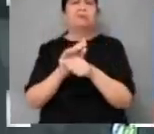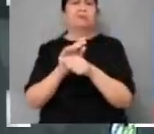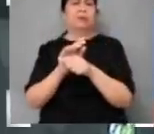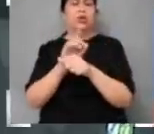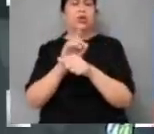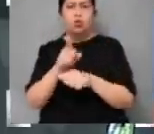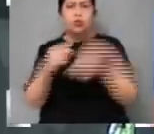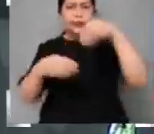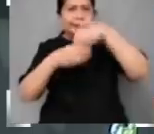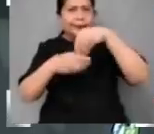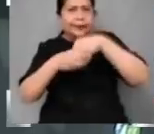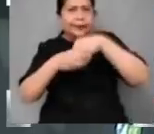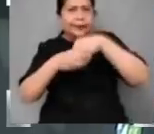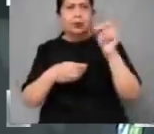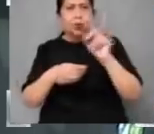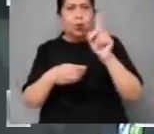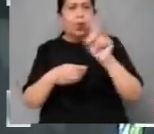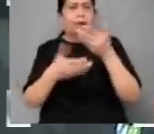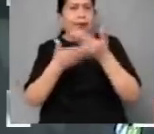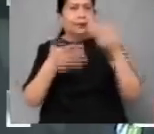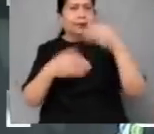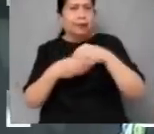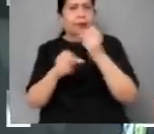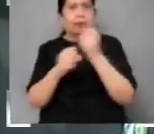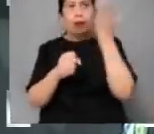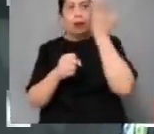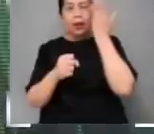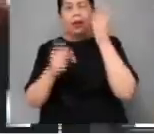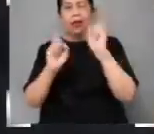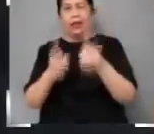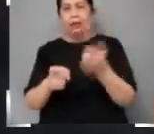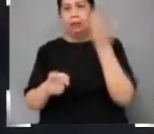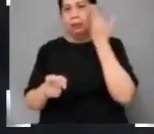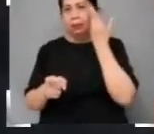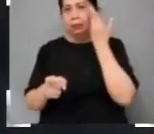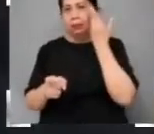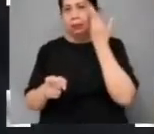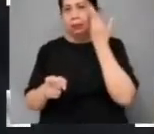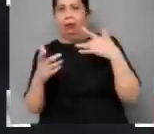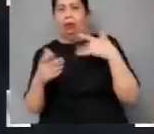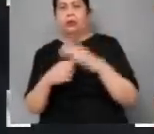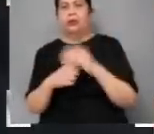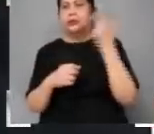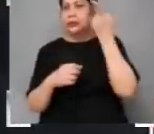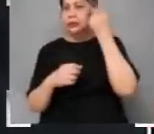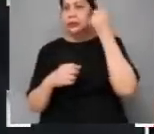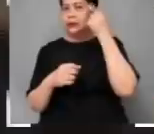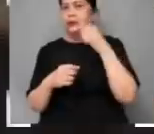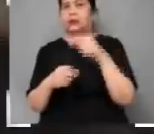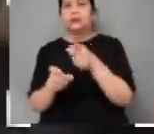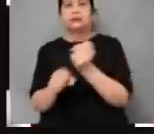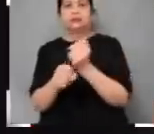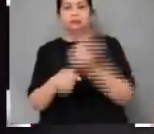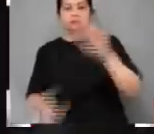of the item, to make it appear like a gift. Parang ganun siya eh. Hinala ng PIDEA, locally packed ang mga droga